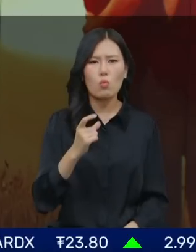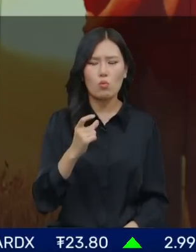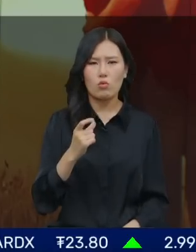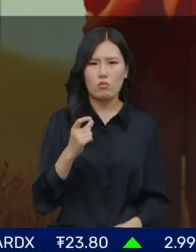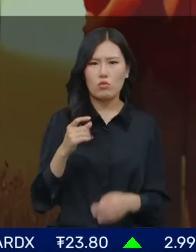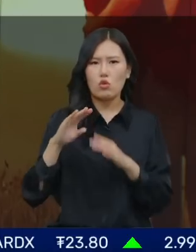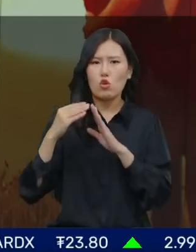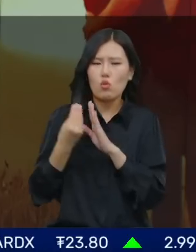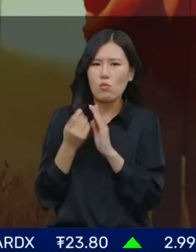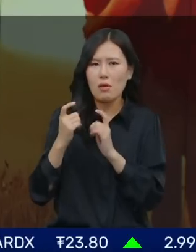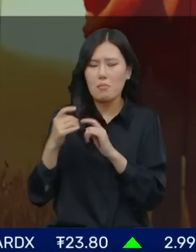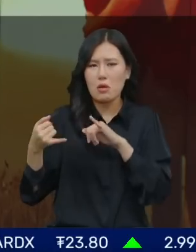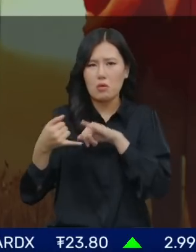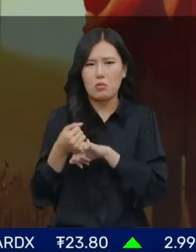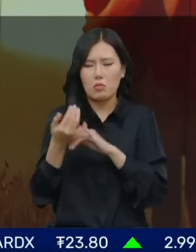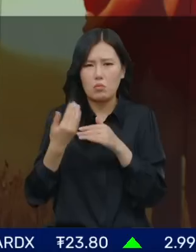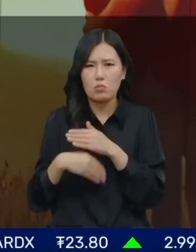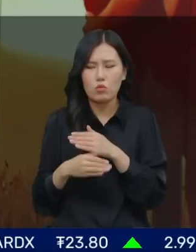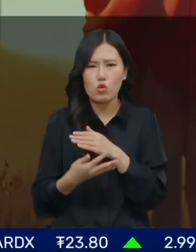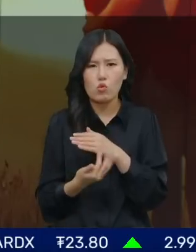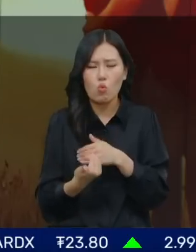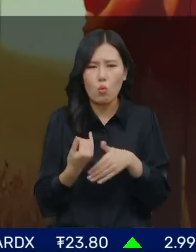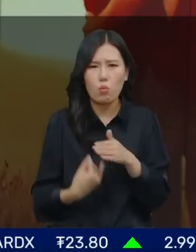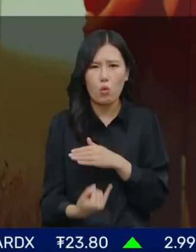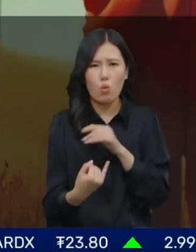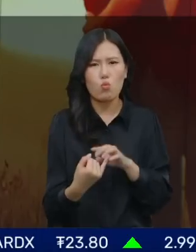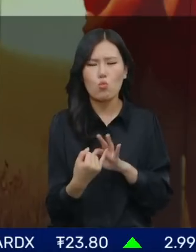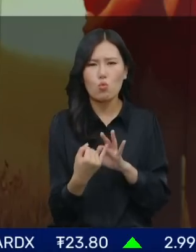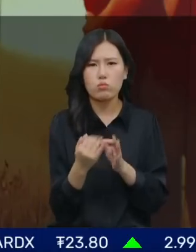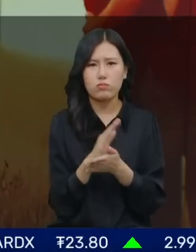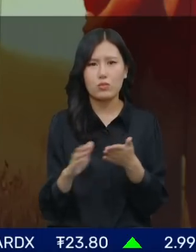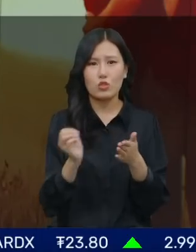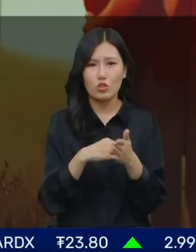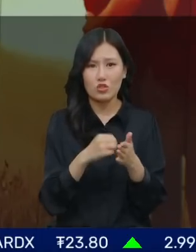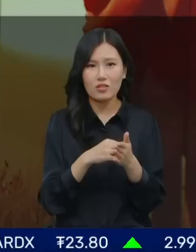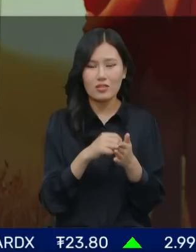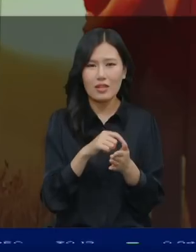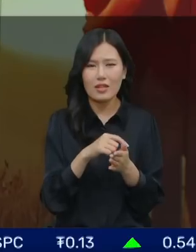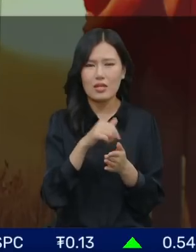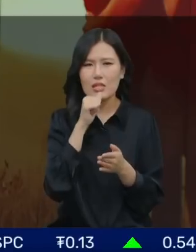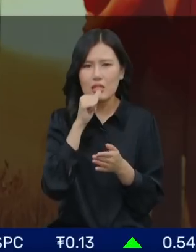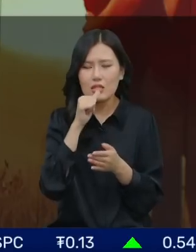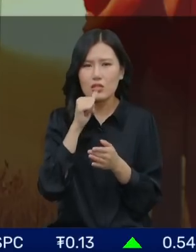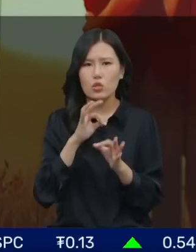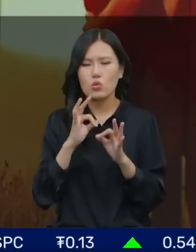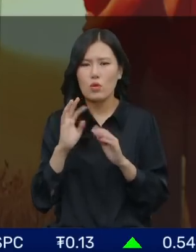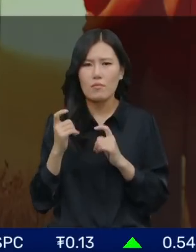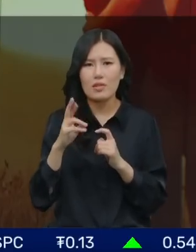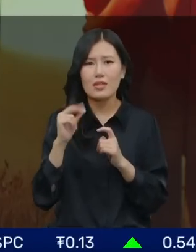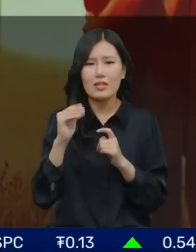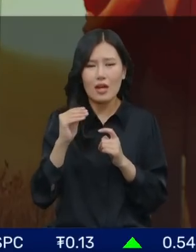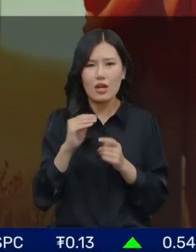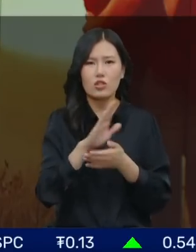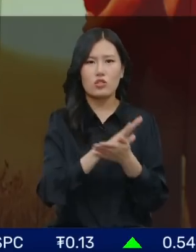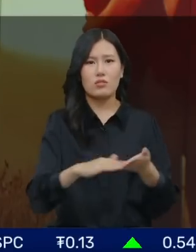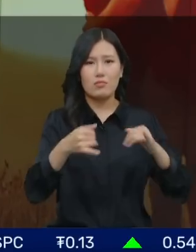урьдчилан сэргийлэх зорилгоор шинээр гэр бүл болж байгаа хүмүүс ДНХ-гийн шинжилгээ өгдөг болохоор болсон байгаа юм а.